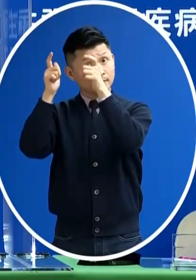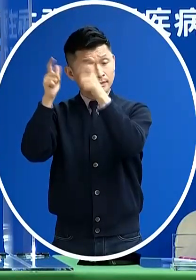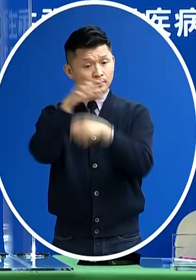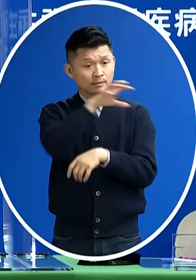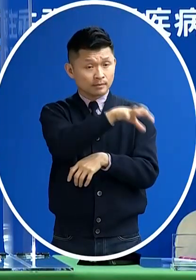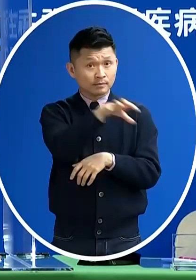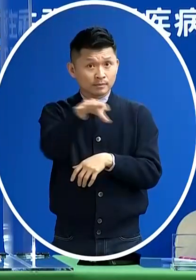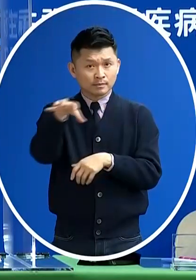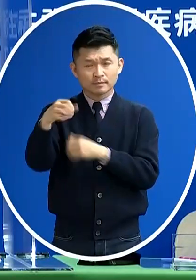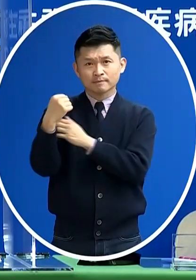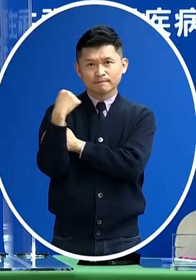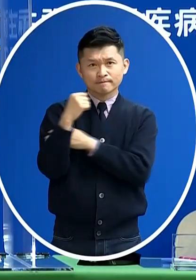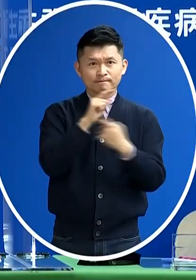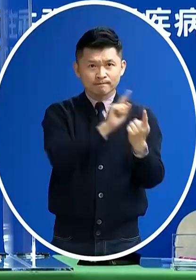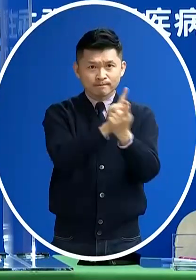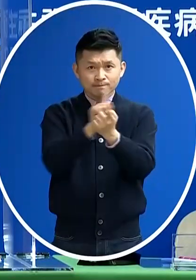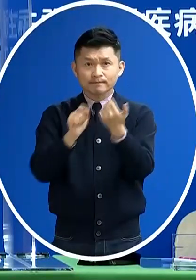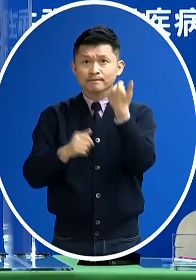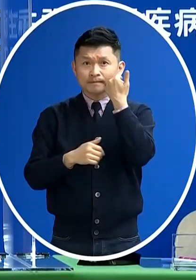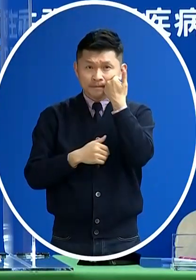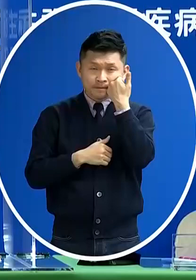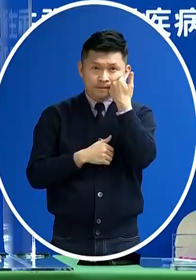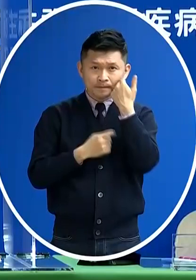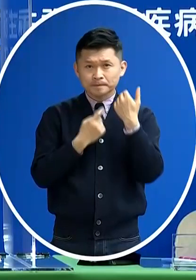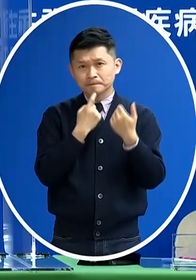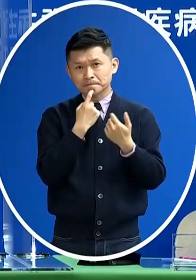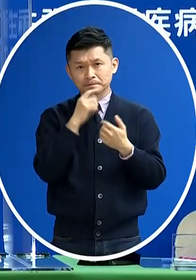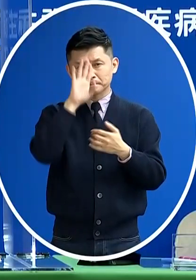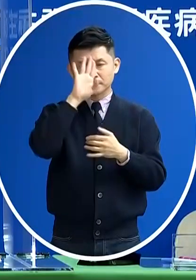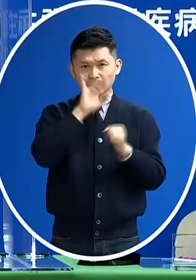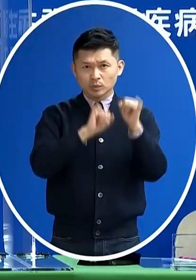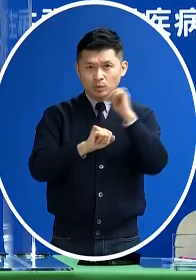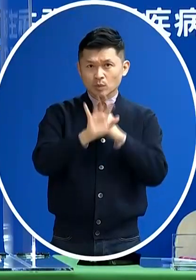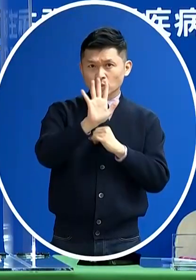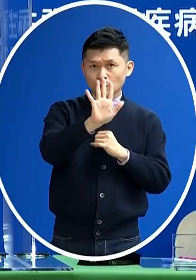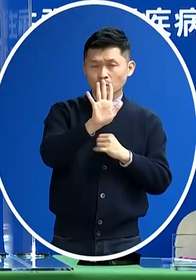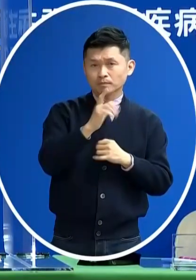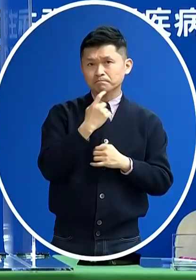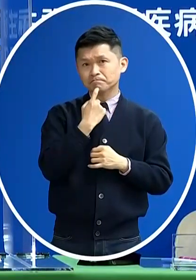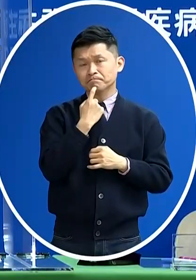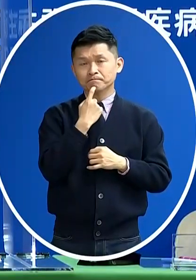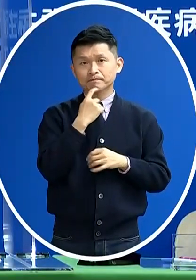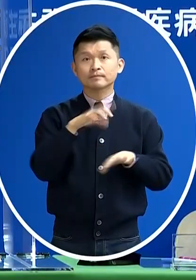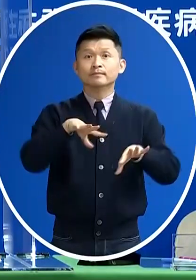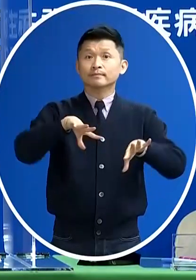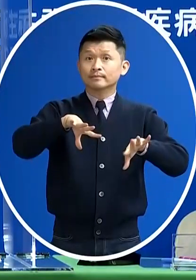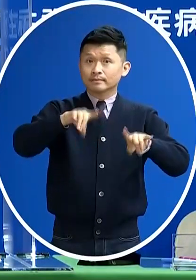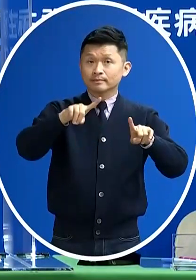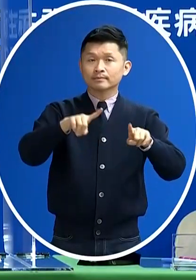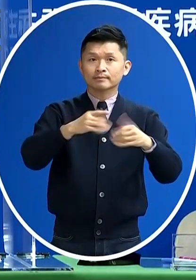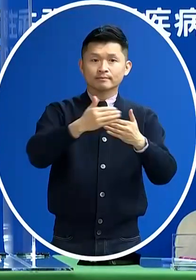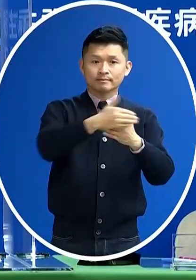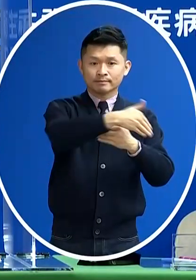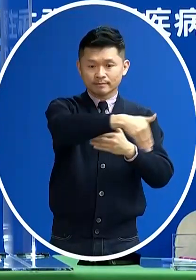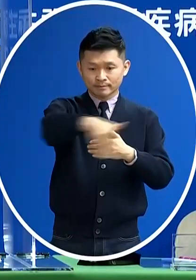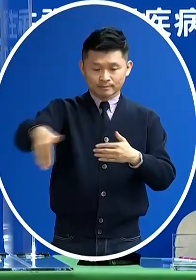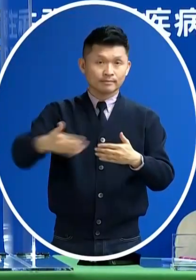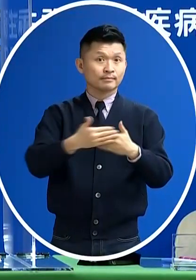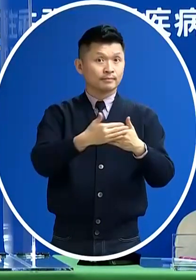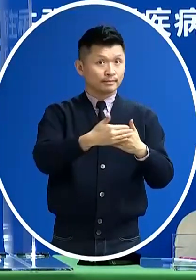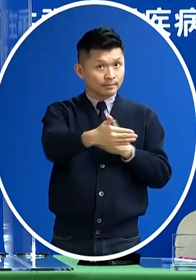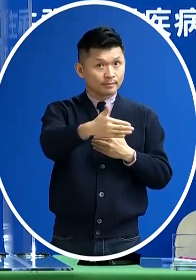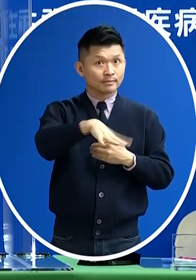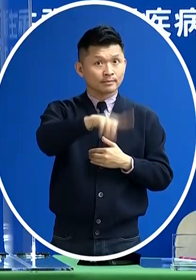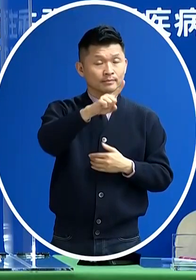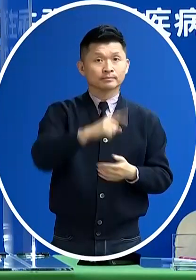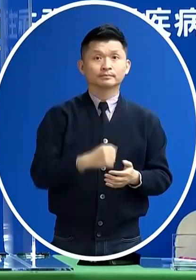都积极在框列人，就把可能有带着病毒的人尽量能够先把它隔离起来，然后让这